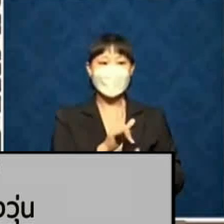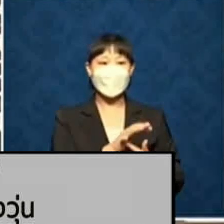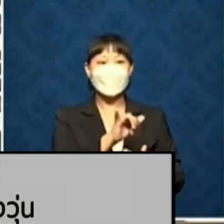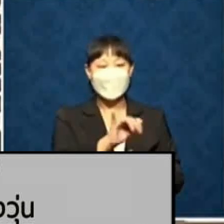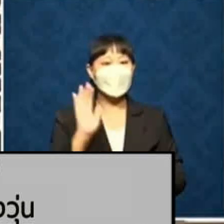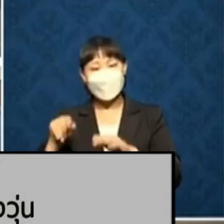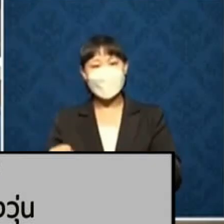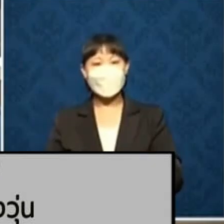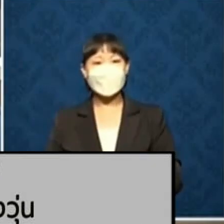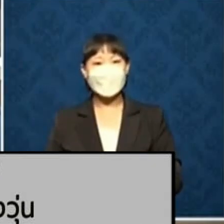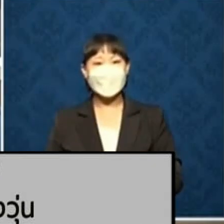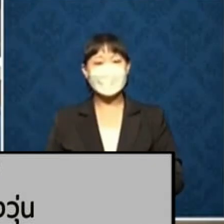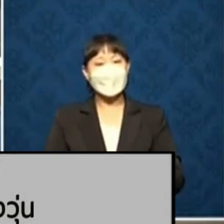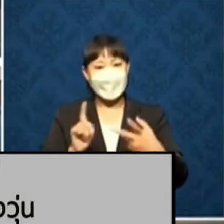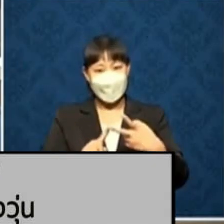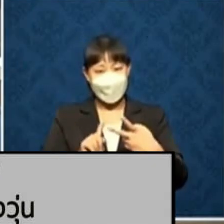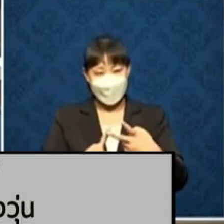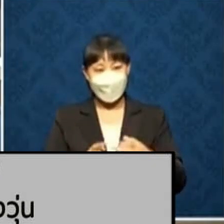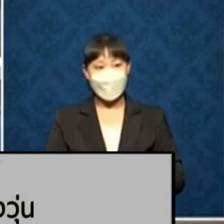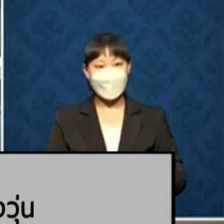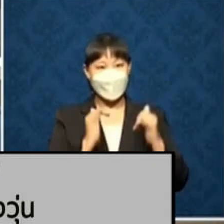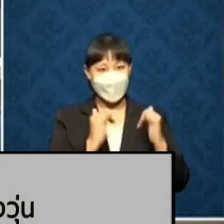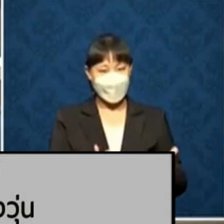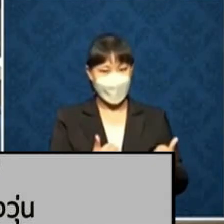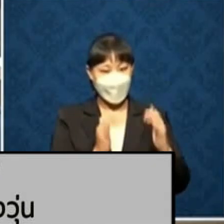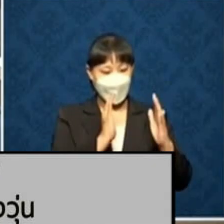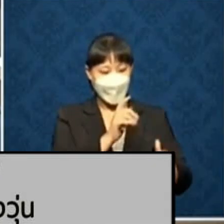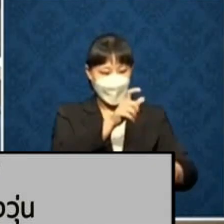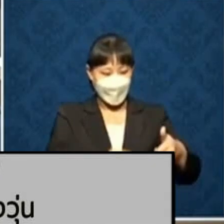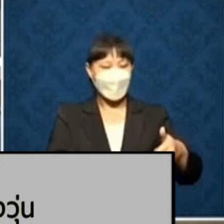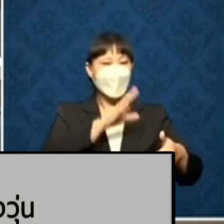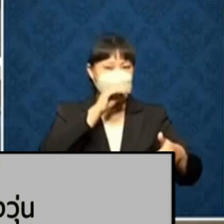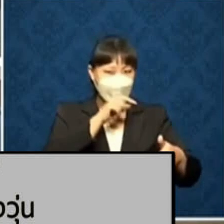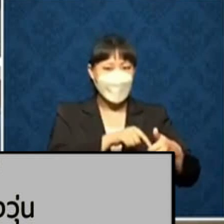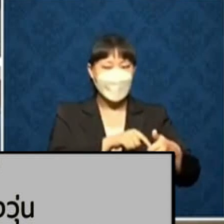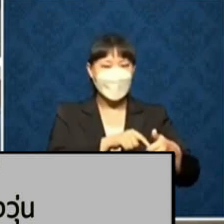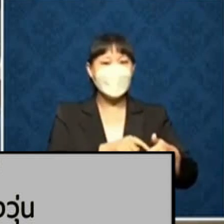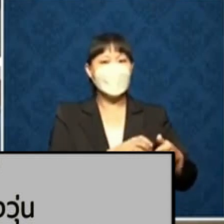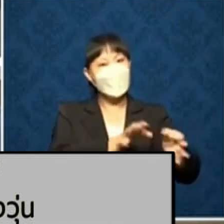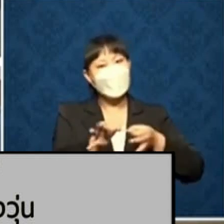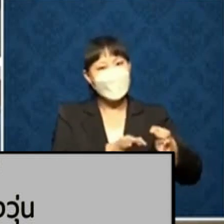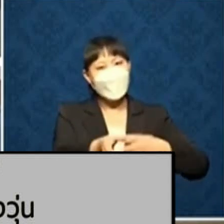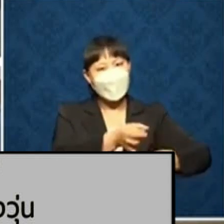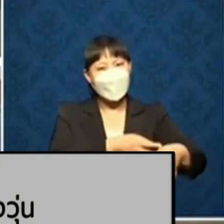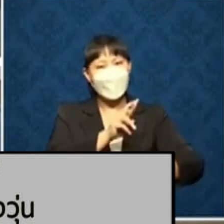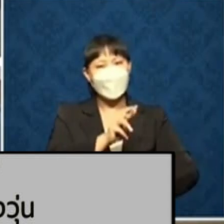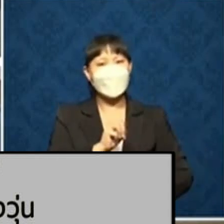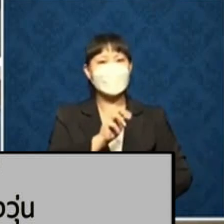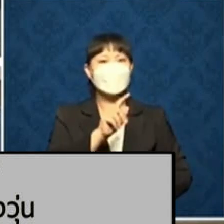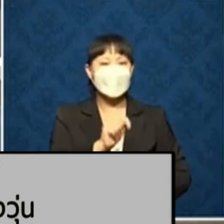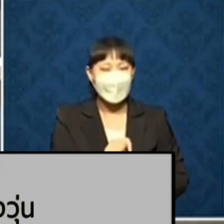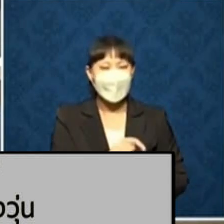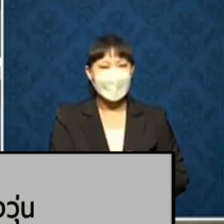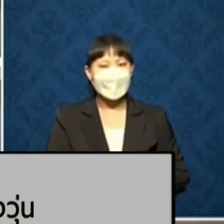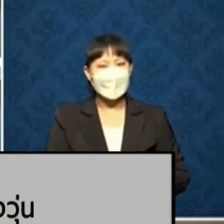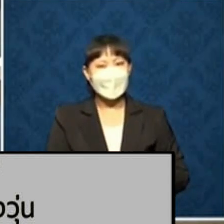งกันแล้วครับ ที่ผู้อภิปรายกำลังอภิปรายอยู่นี้นะคะเป็นการชี้แจงแทนคณะรัฐมนตรีนะคะซึ่งตามหลักปฏิ